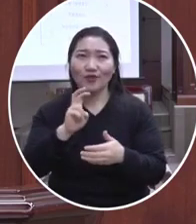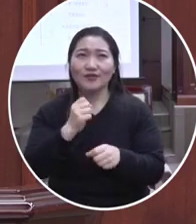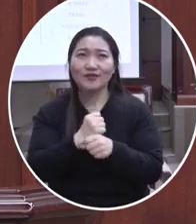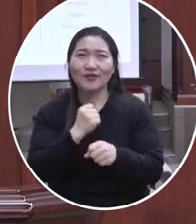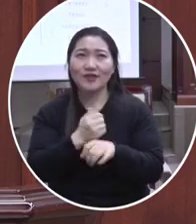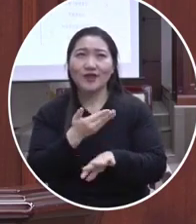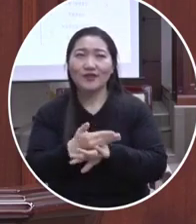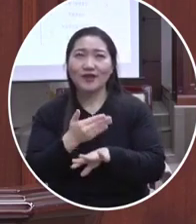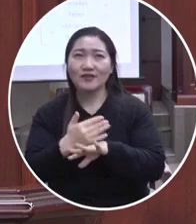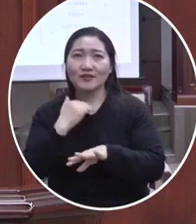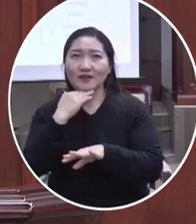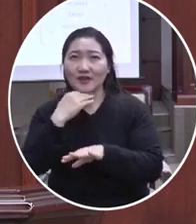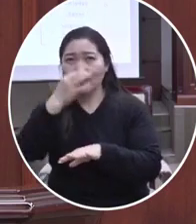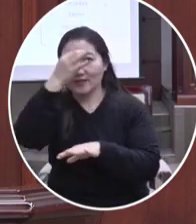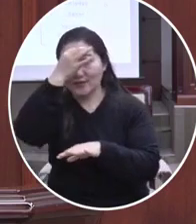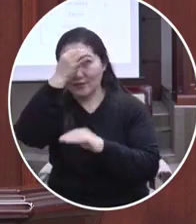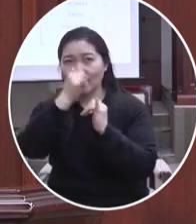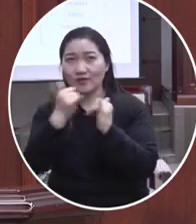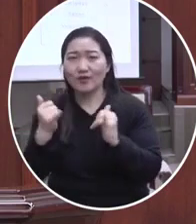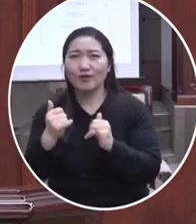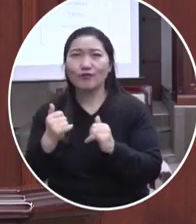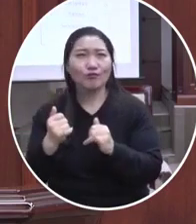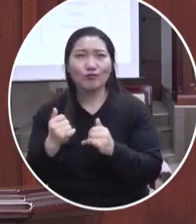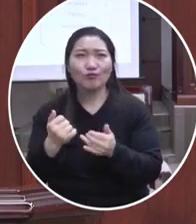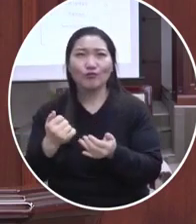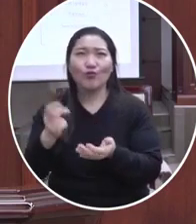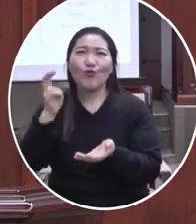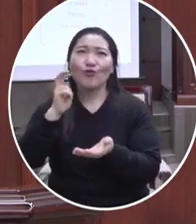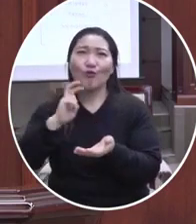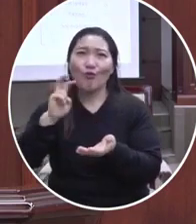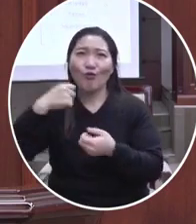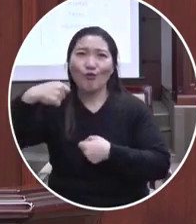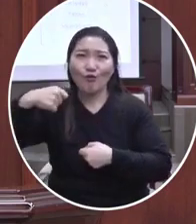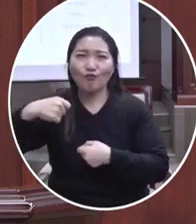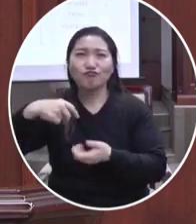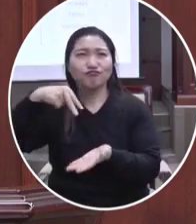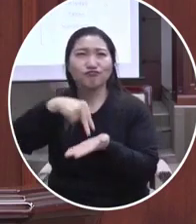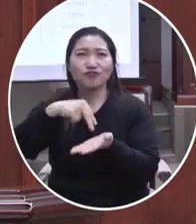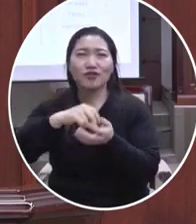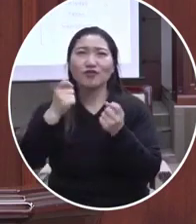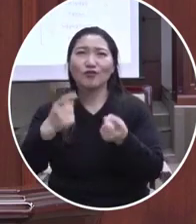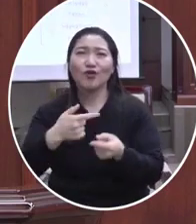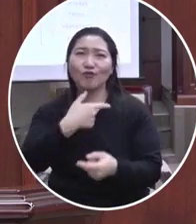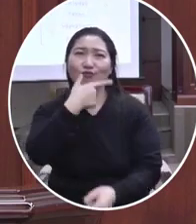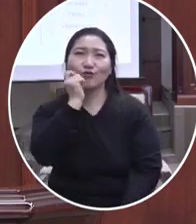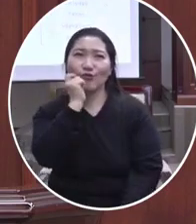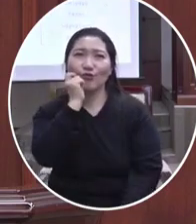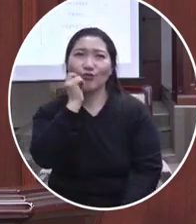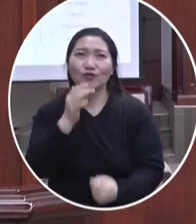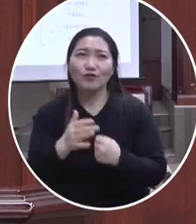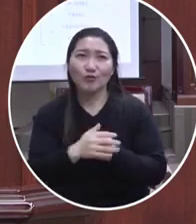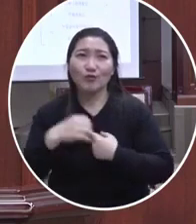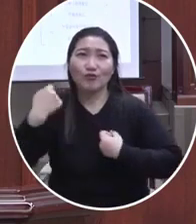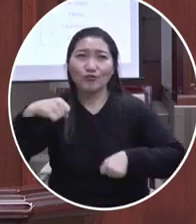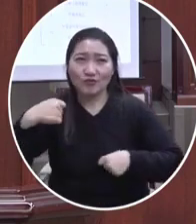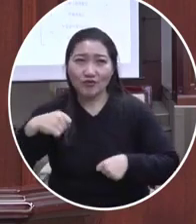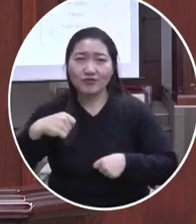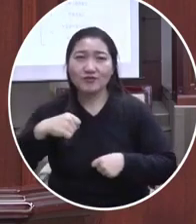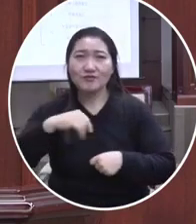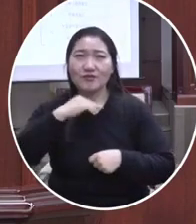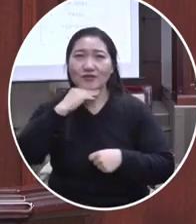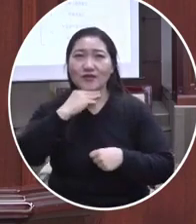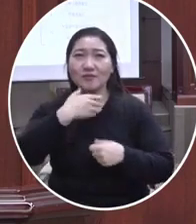분들로 다른 세대 예술인에 비해 공연할 무대가 턱없이 부족합니다. 공연을 하는 중장년층